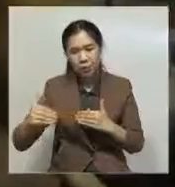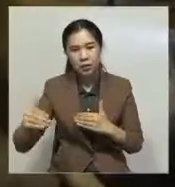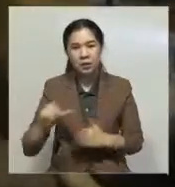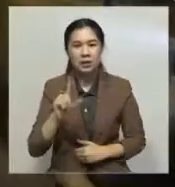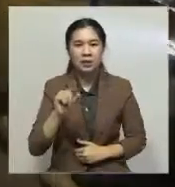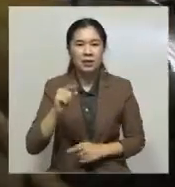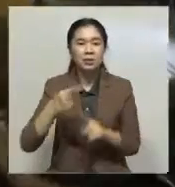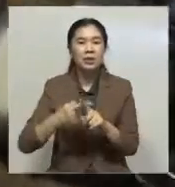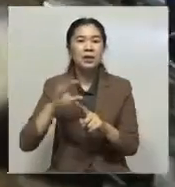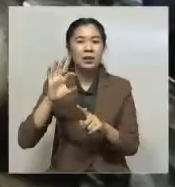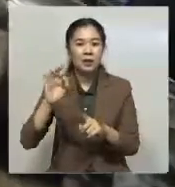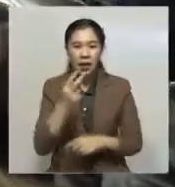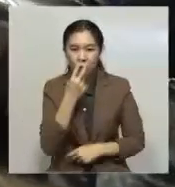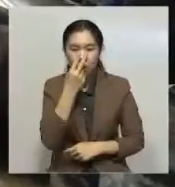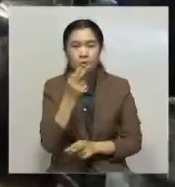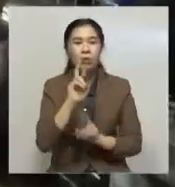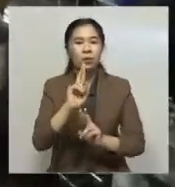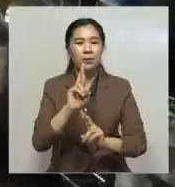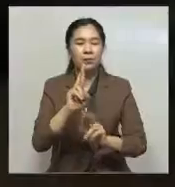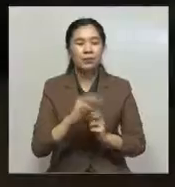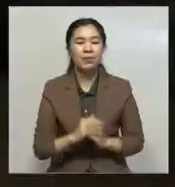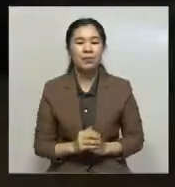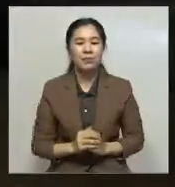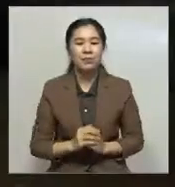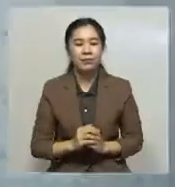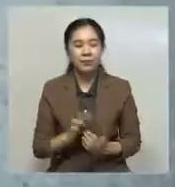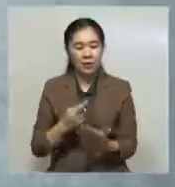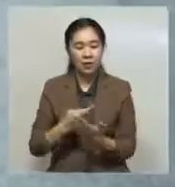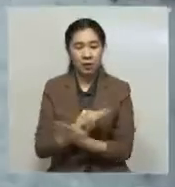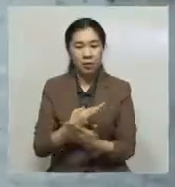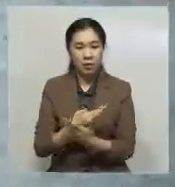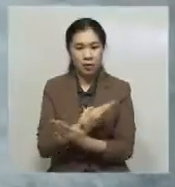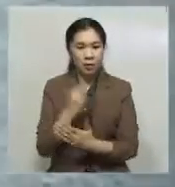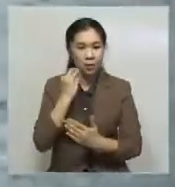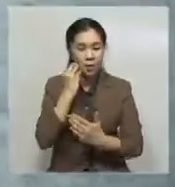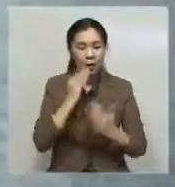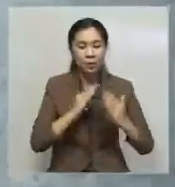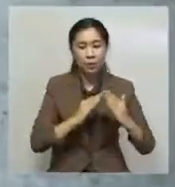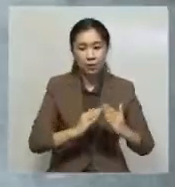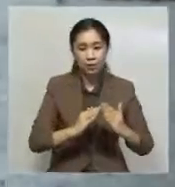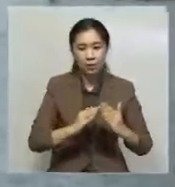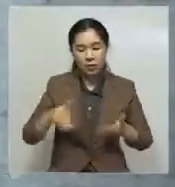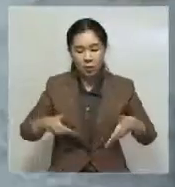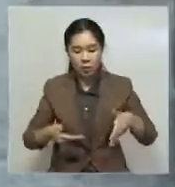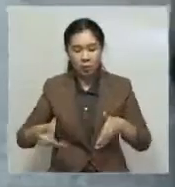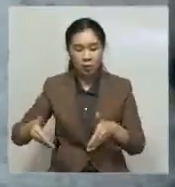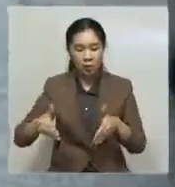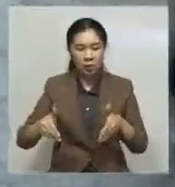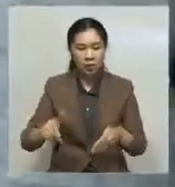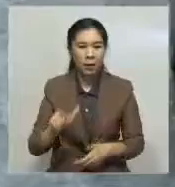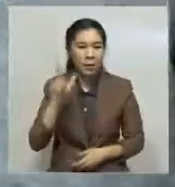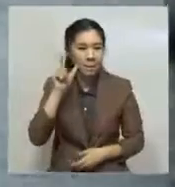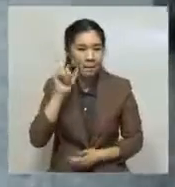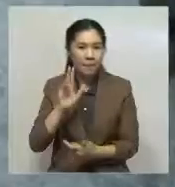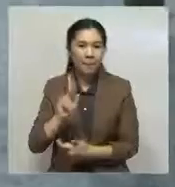ที่20 กันยายนให้เฝ้าระวังกันด้วยส่วนที่จังหวัดราชบุรีค่ะบ้านเรือนประชาชนที่อยู่ในเส้นทางแม่น้ำแม่กลองไหลผ่าน